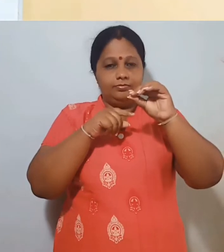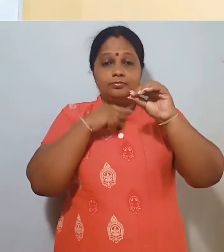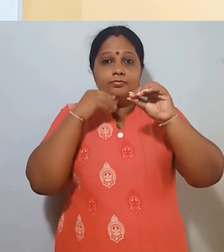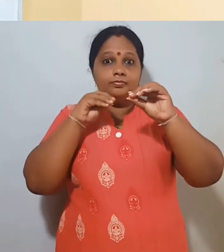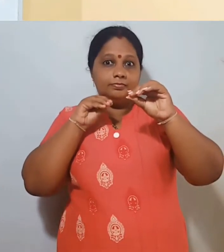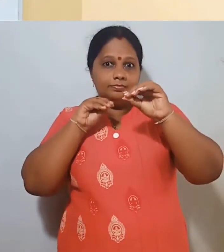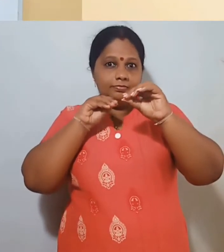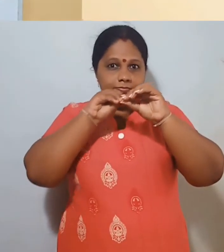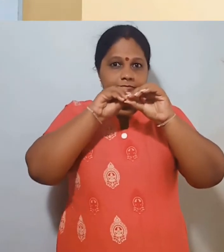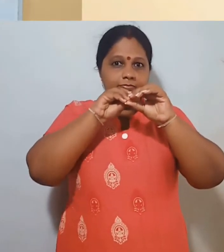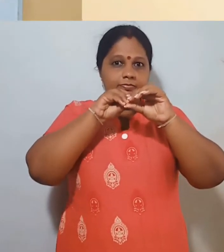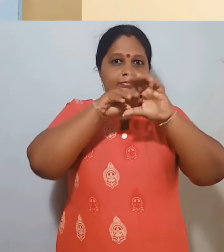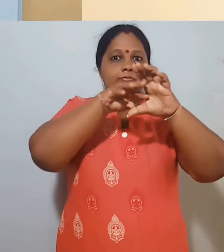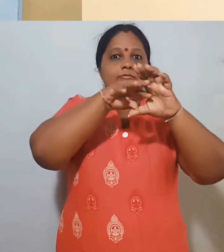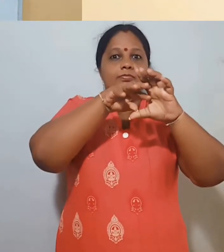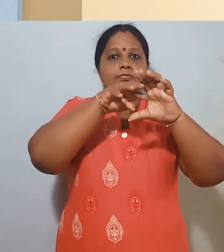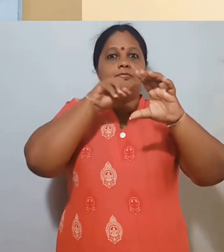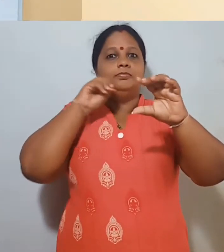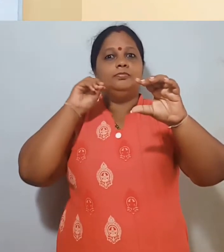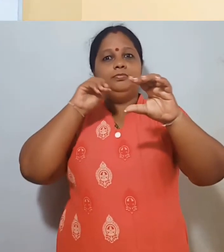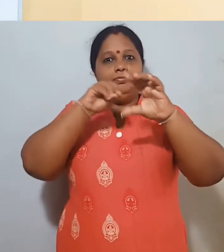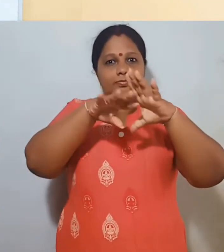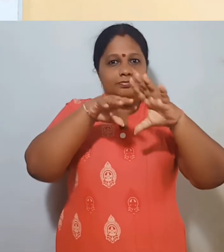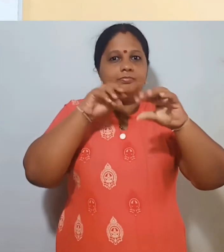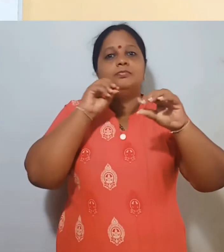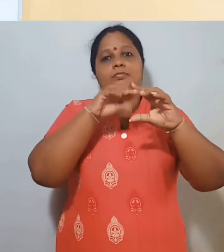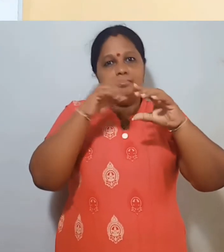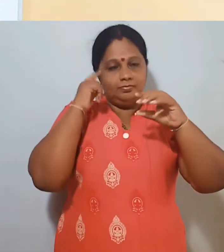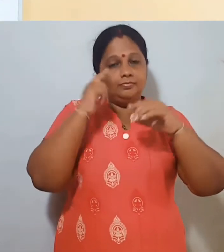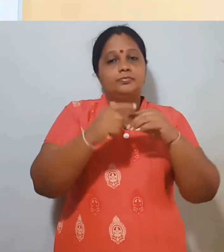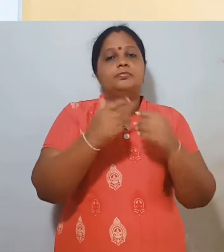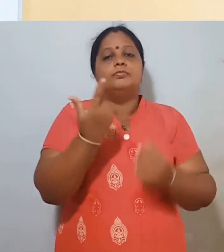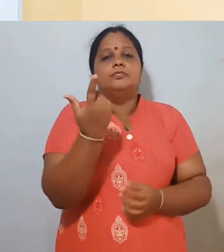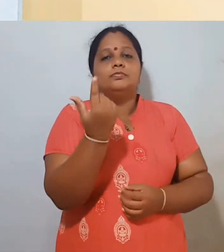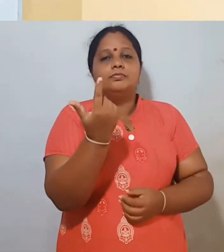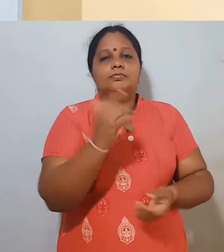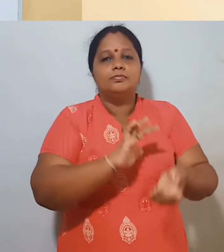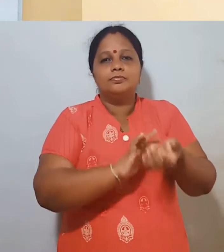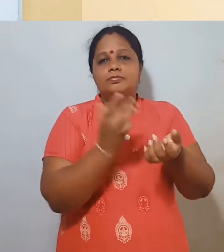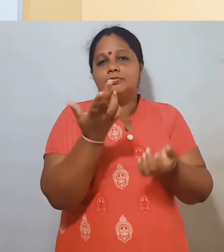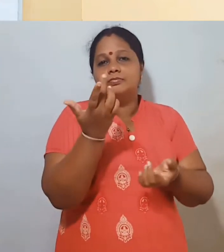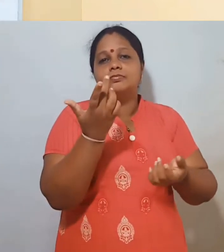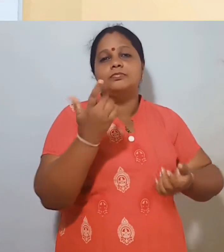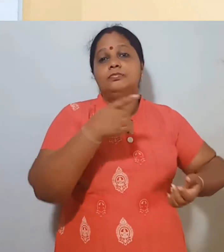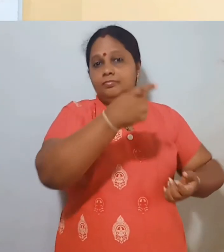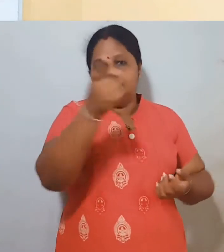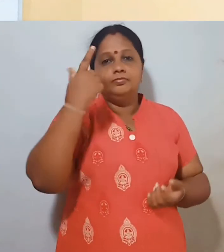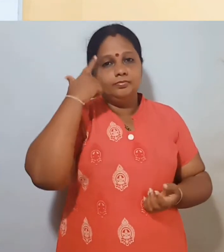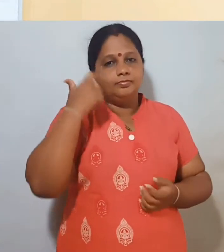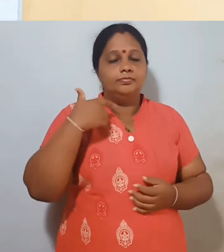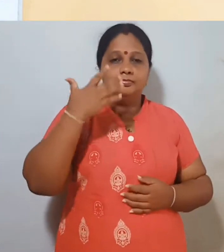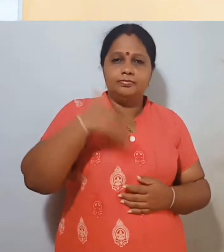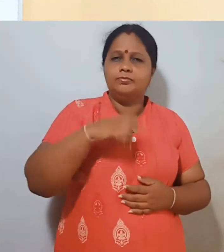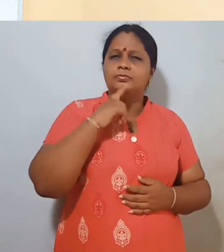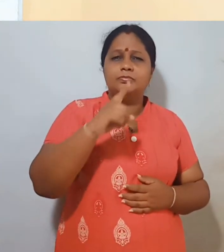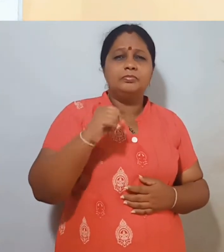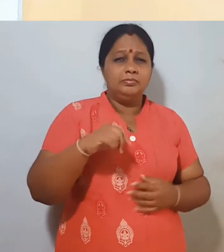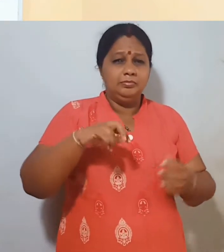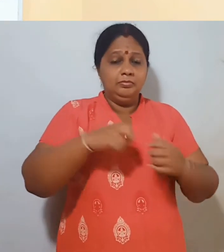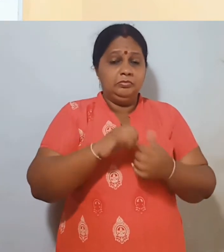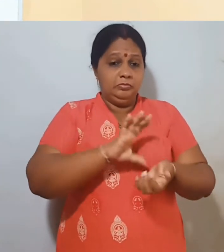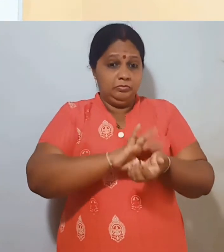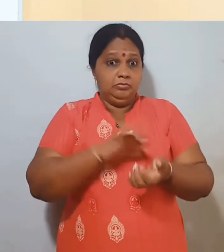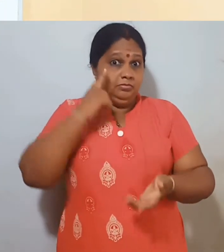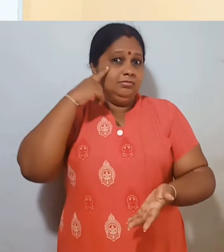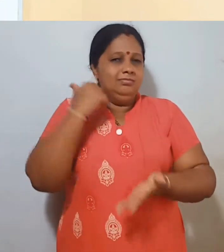செய்தாண்டு பார்க்கறதுக்கு நாங்க நாடி துடிப்பு பார்க்கிறோம். நாடி துடிப்பு பார்க்கறது எல்லாருக்கும் தெரிஞ்சிருக்க. ரைட். நாடி துடிப்பு பார்க்கறது அவ்வளவு பெரிய கஷ்டமான